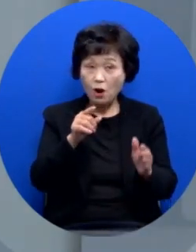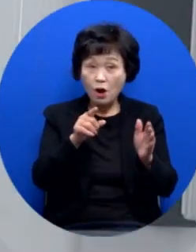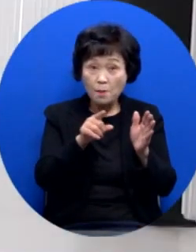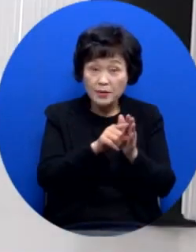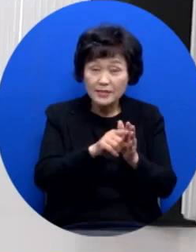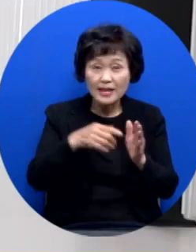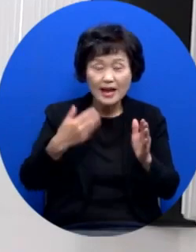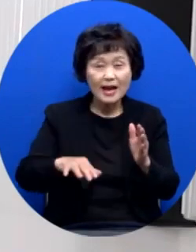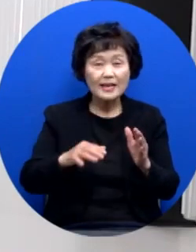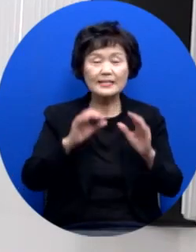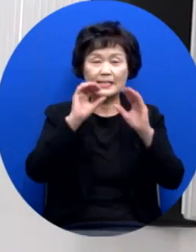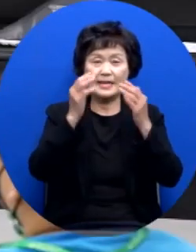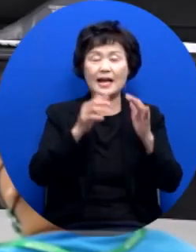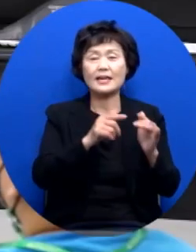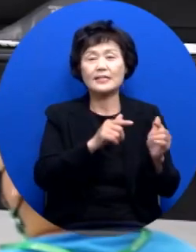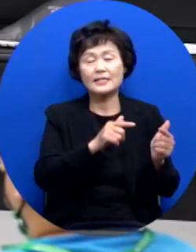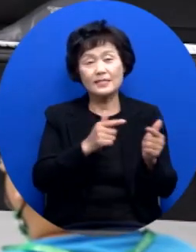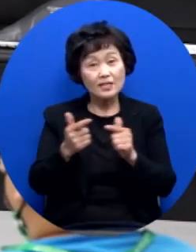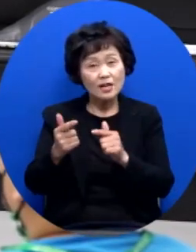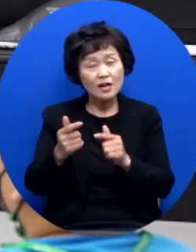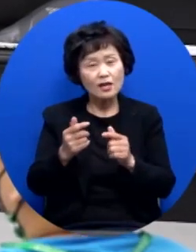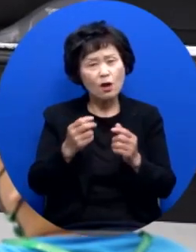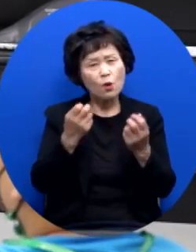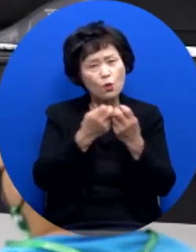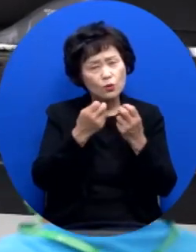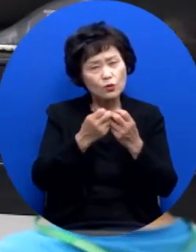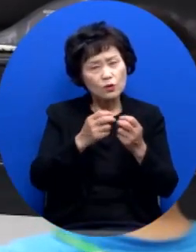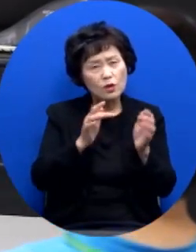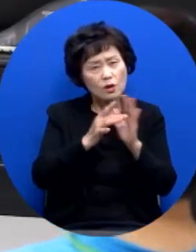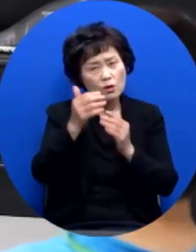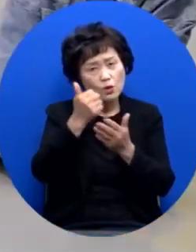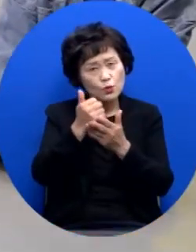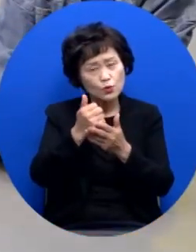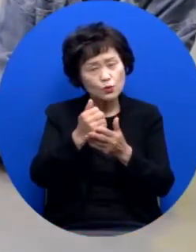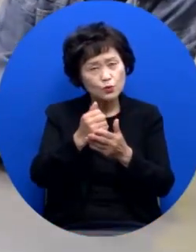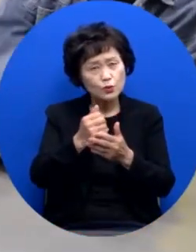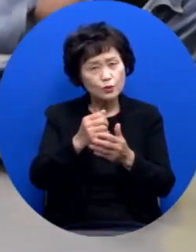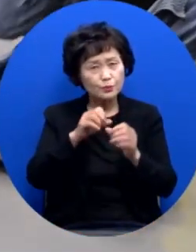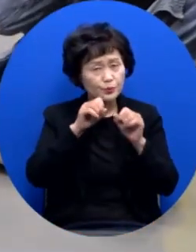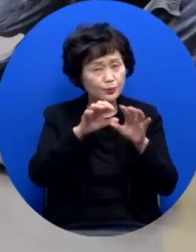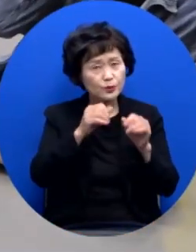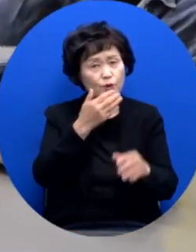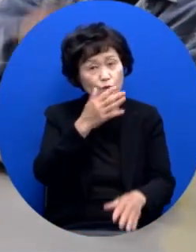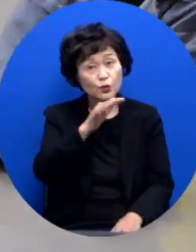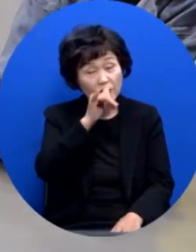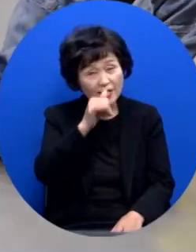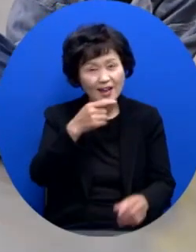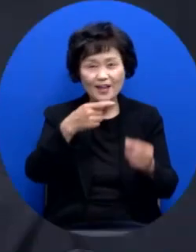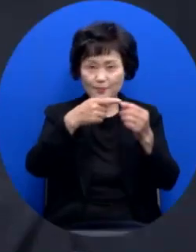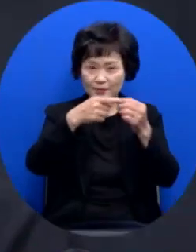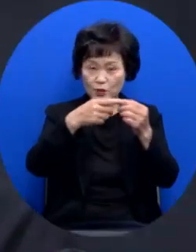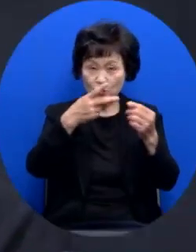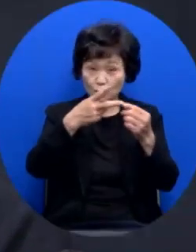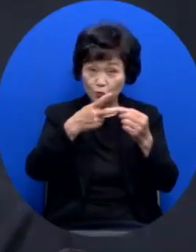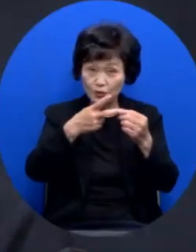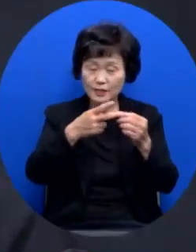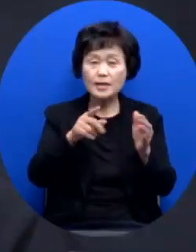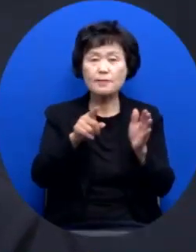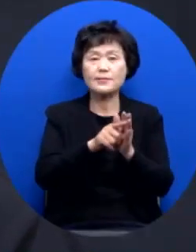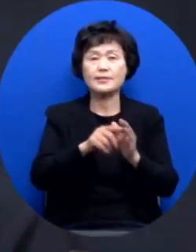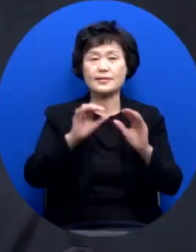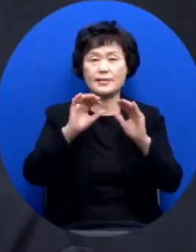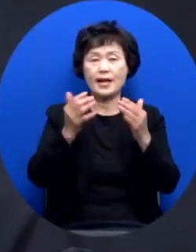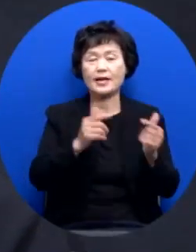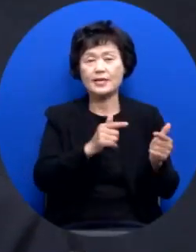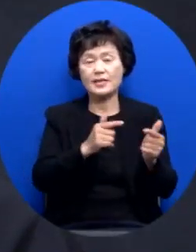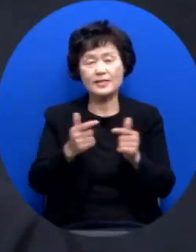어떻게 예수님을 전할 수 있는지를 정확히 훈련하게 되고요. 또 2단계에는 예수님 믿는 아이의 양육을 잘 돌볼